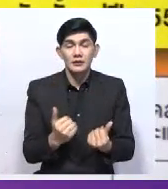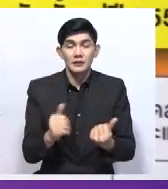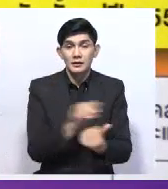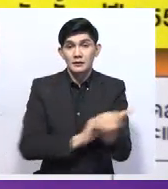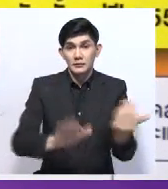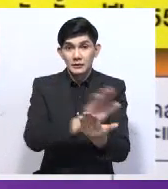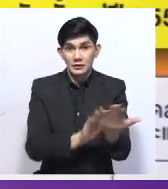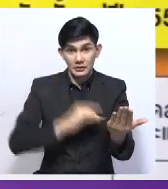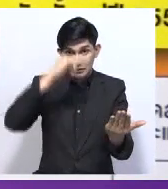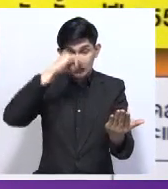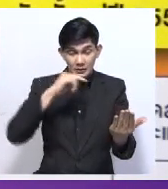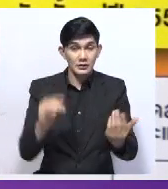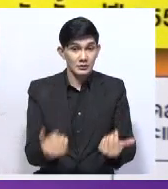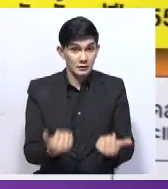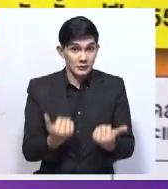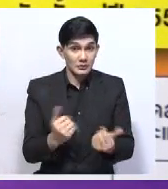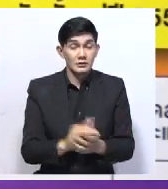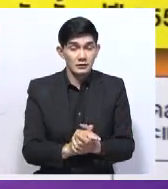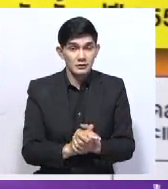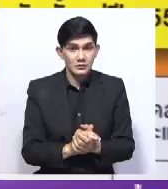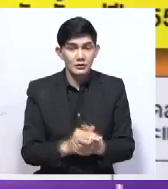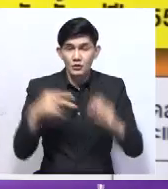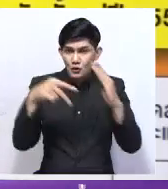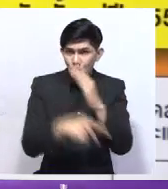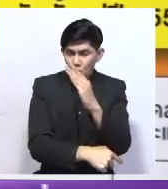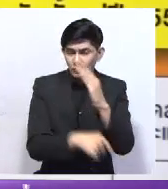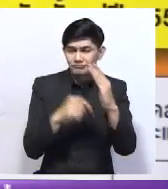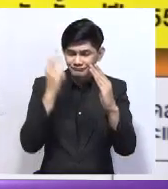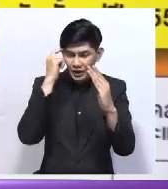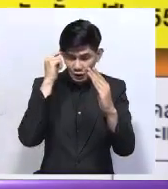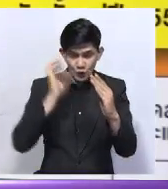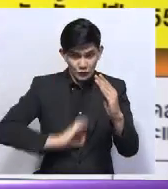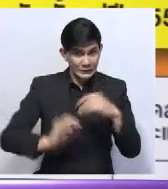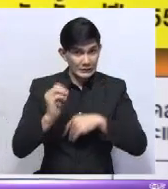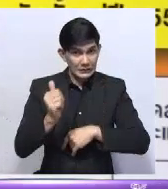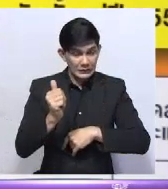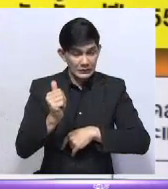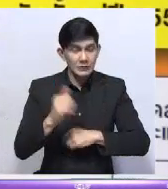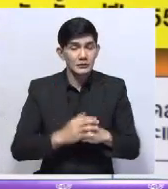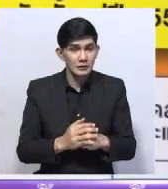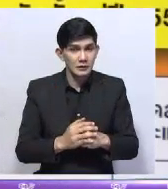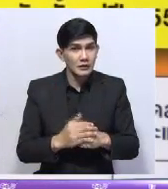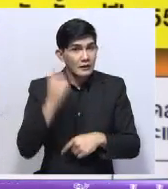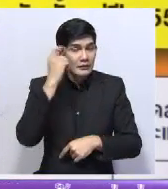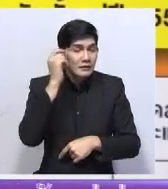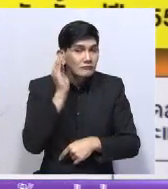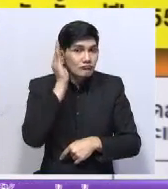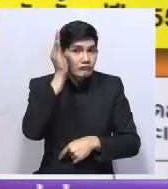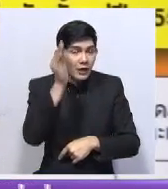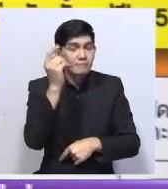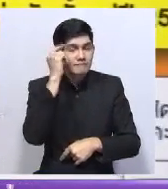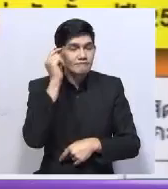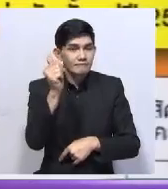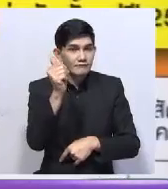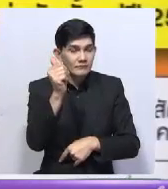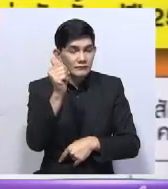ทศไทยสามารถในด้านคอร์รัปชันน่ะพี่ว่ามันดีขึ้นนะคะมีแนวโน้มที่จะไปในท